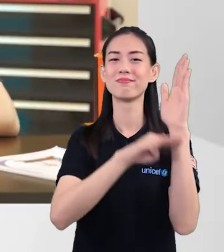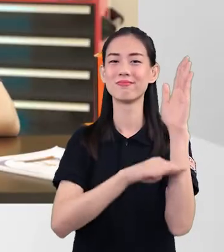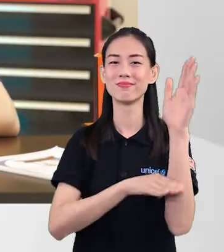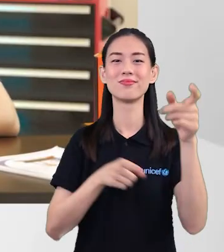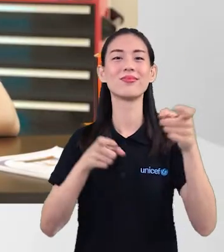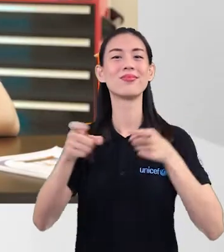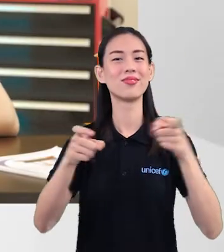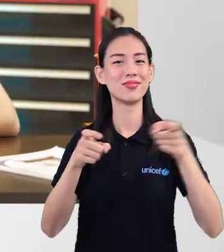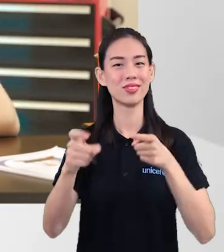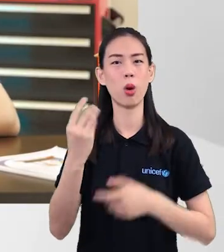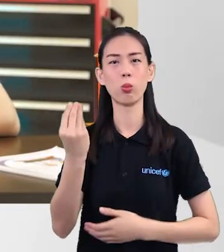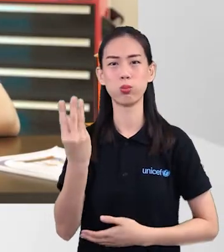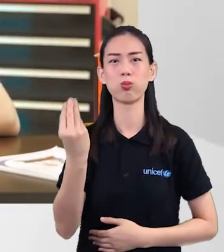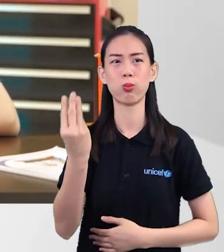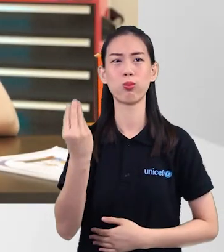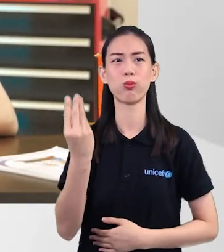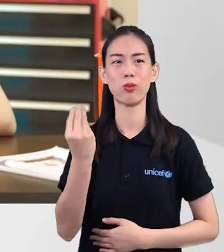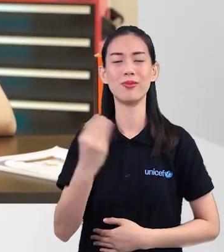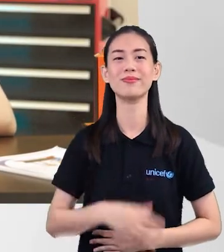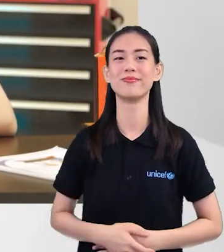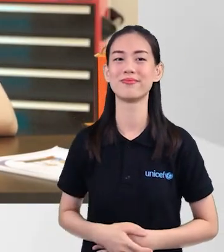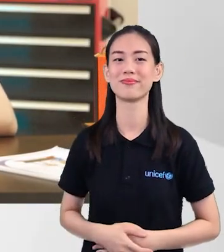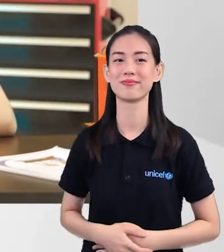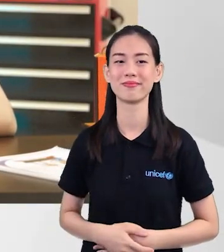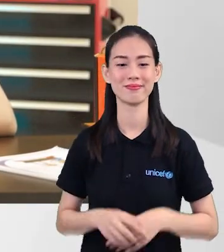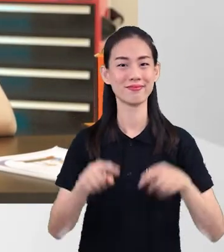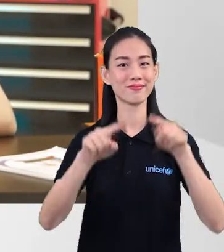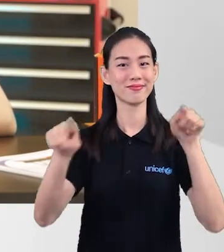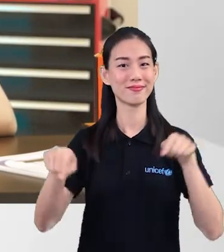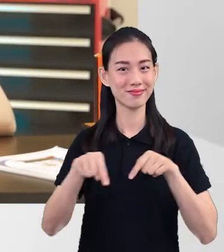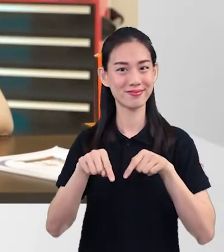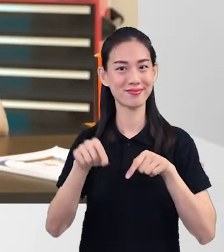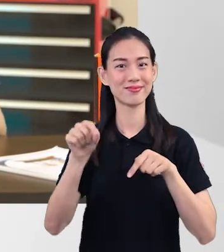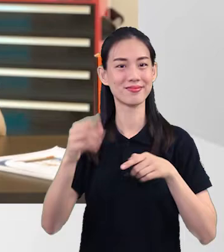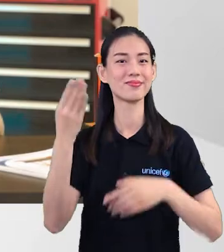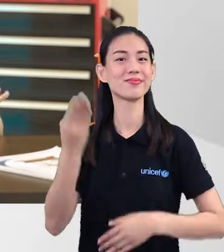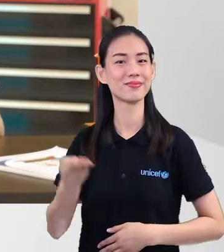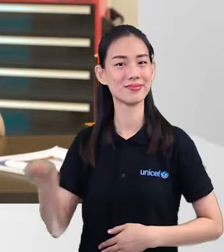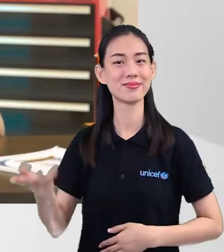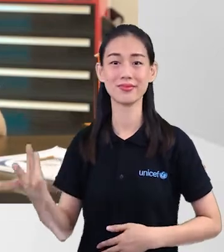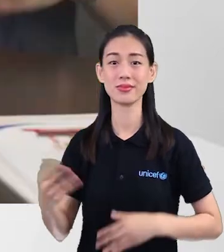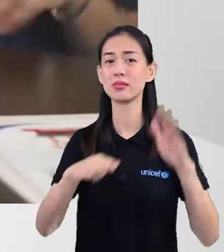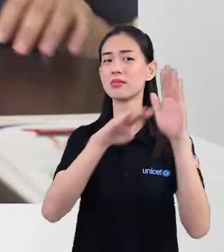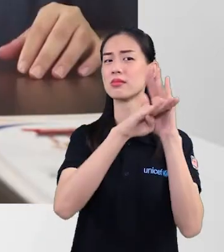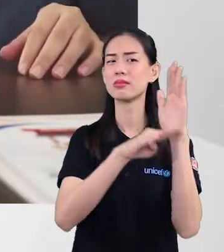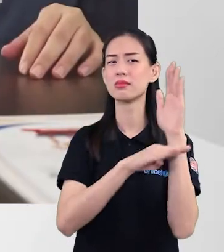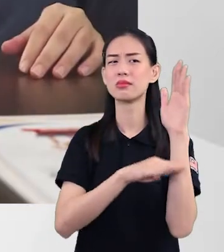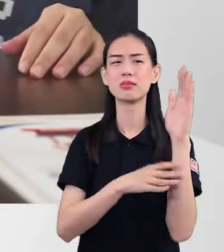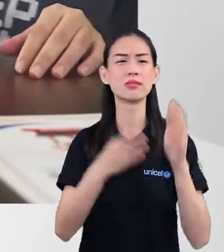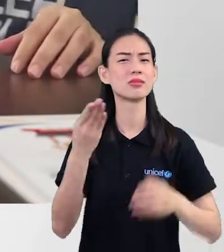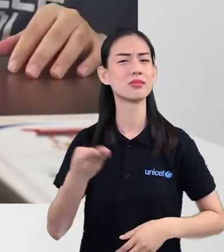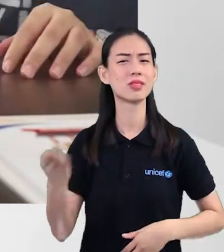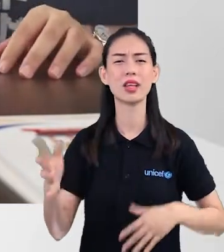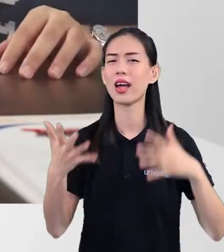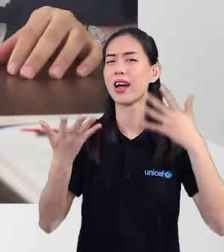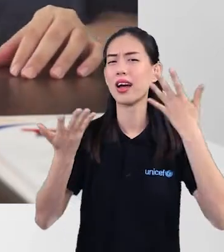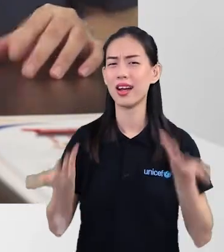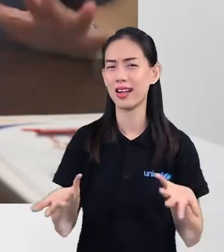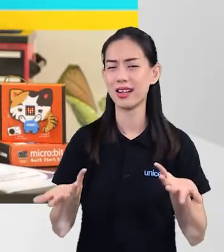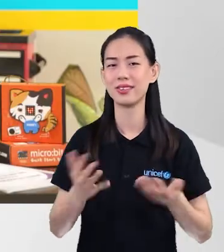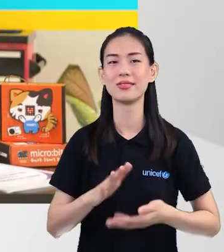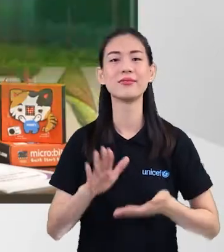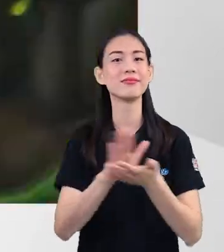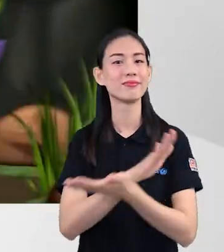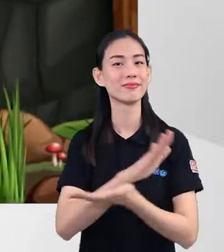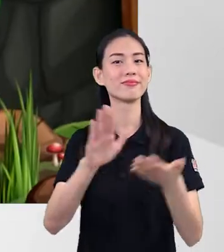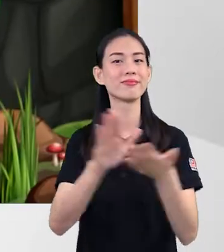mengawal LED pada papan microbit itu sendiri. Untuk video ini, kita akan sambungkan microbit dengan lita dan komponen luaran. Sebelum kita mula membina serigala,